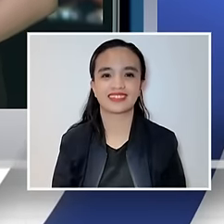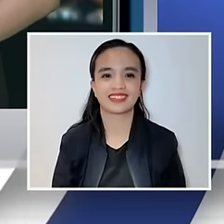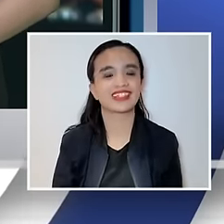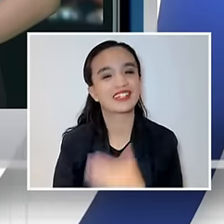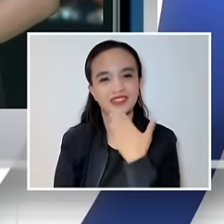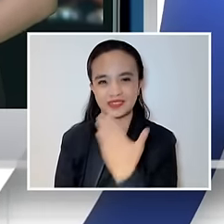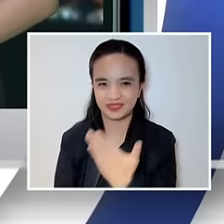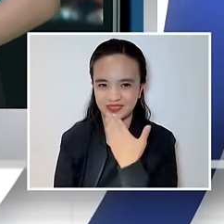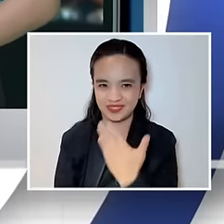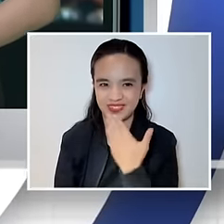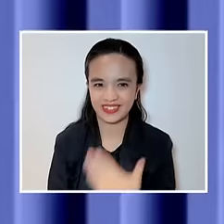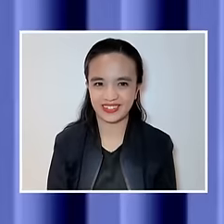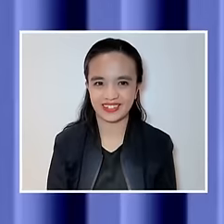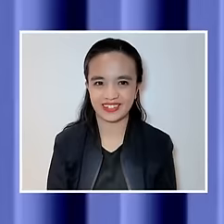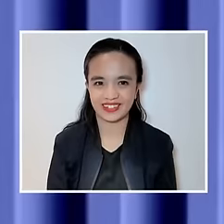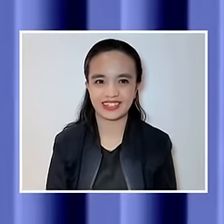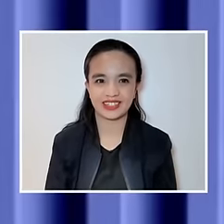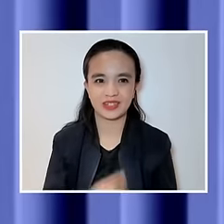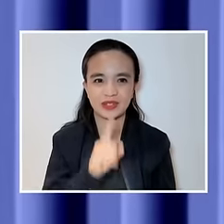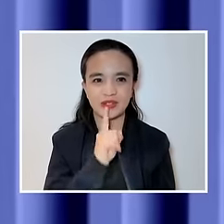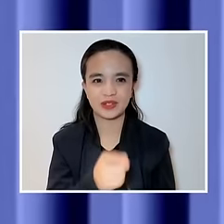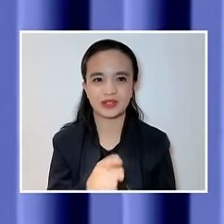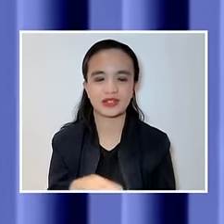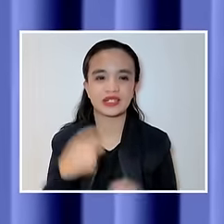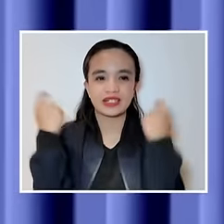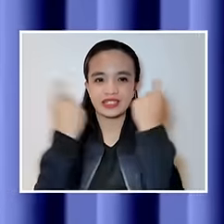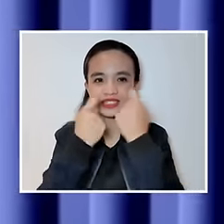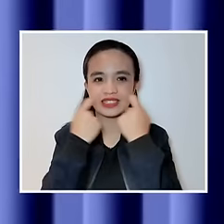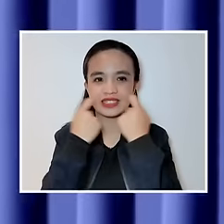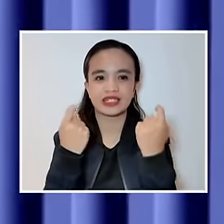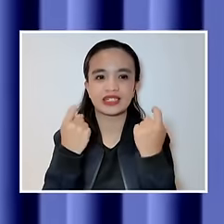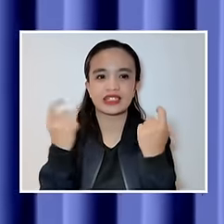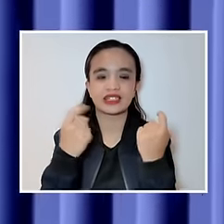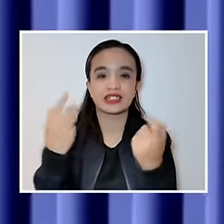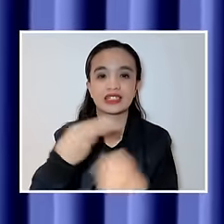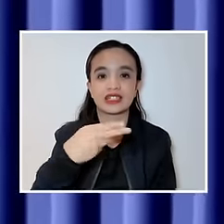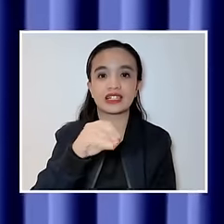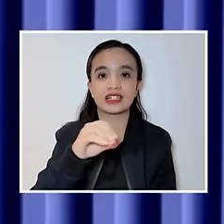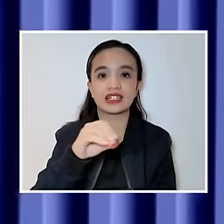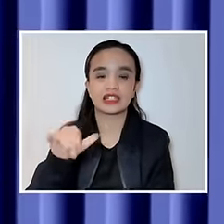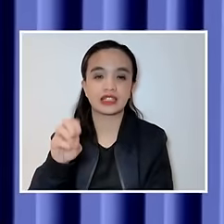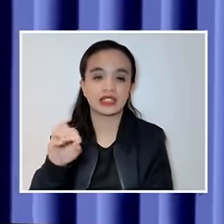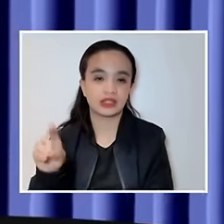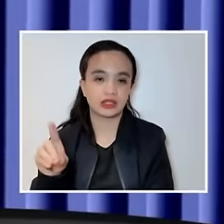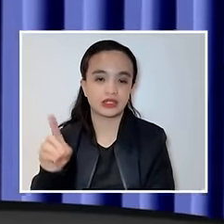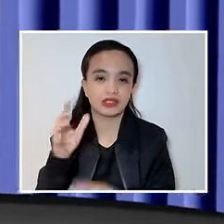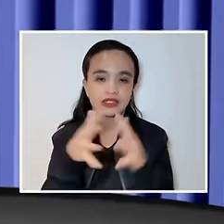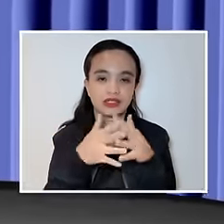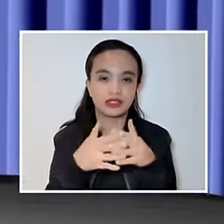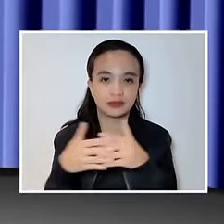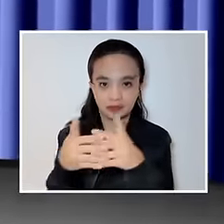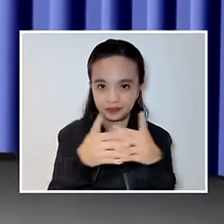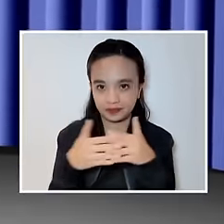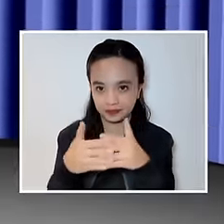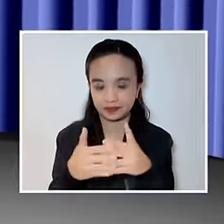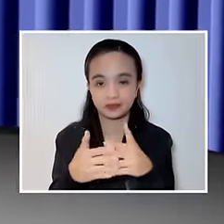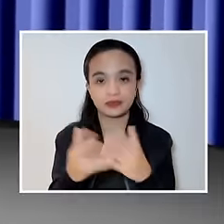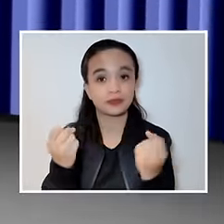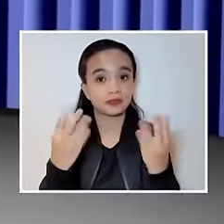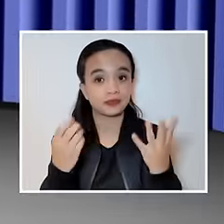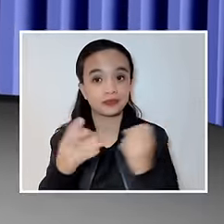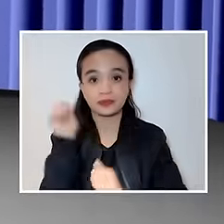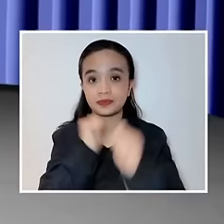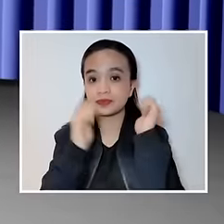po, Ate B. Masiglang nagdiwang ang TV star sa Hollywood sa Emmy Awards na itinuturing ng maraming artista